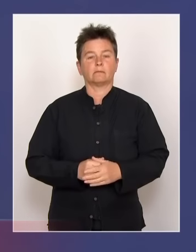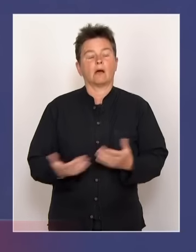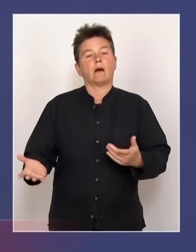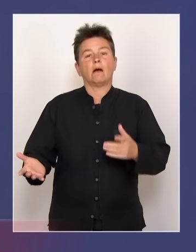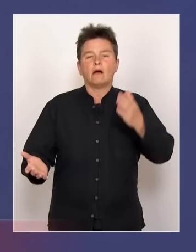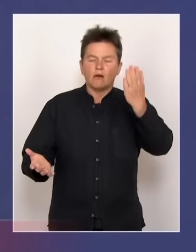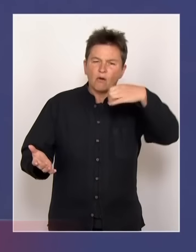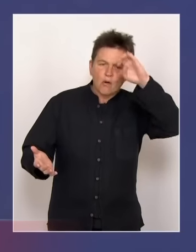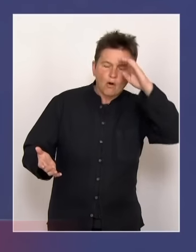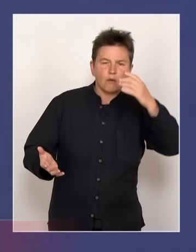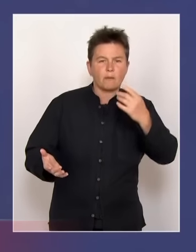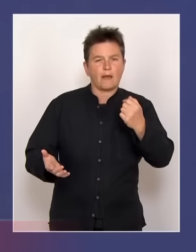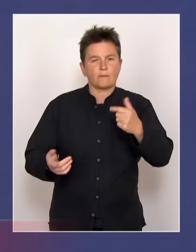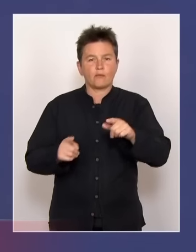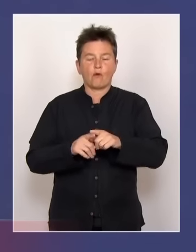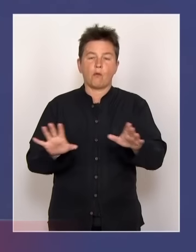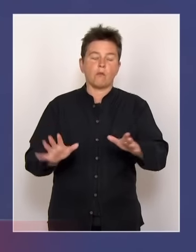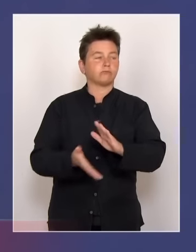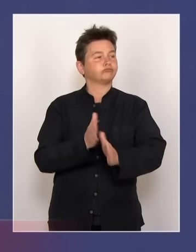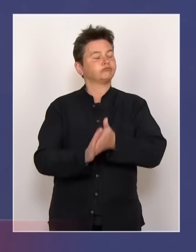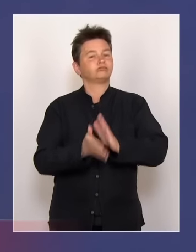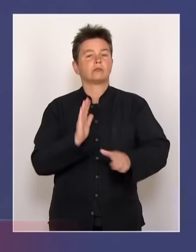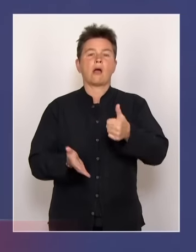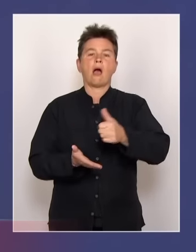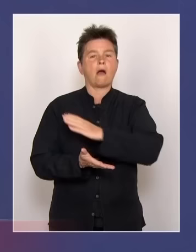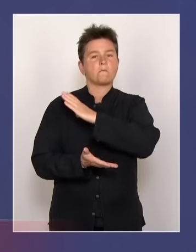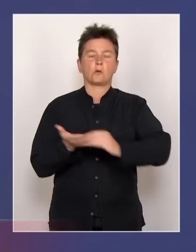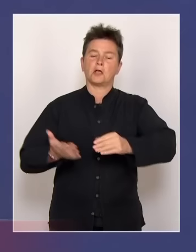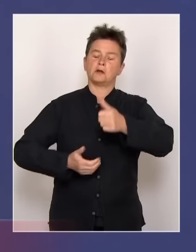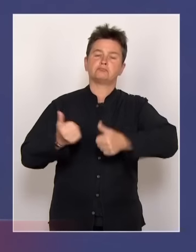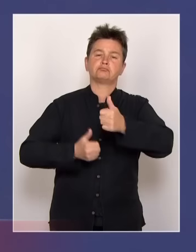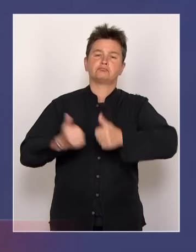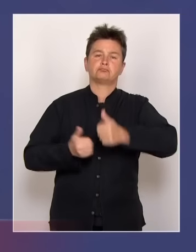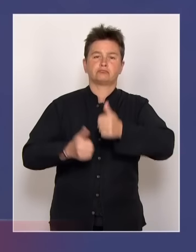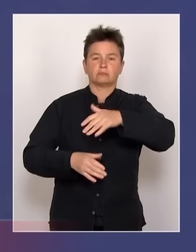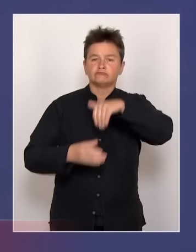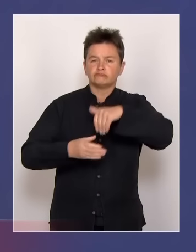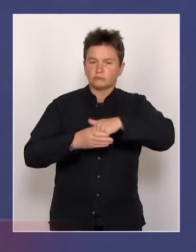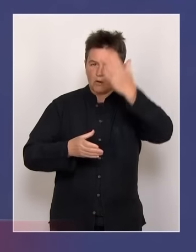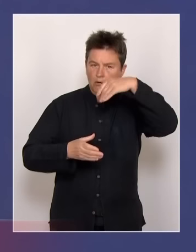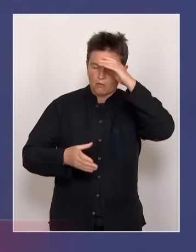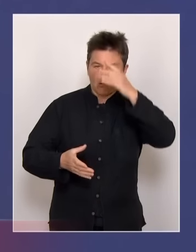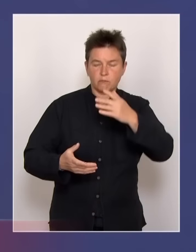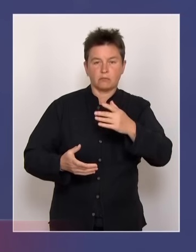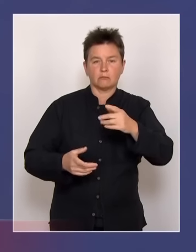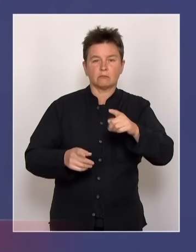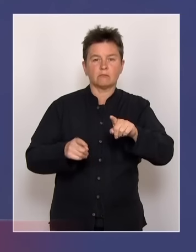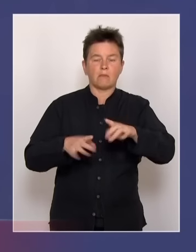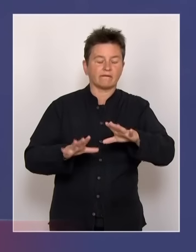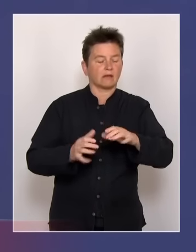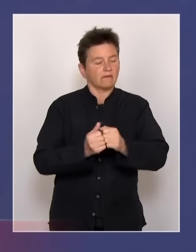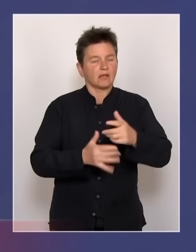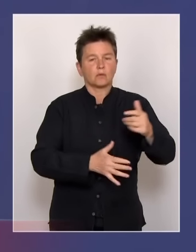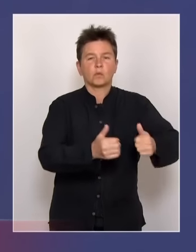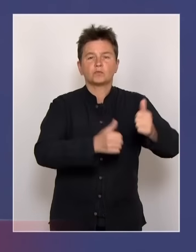qui part trop reposée sur un modèle de compétitivité, y compris intra-européenne et de modèle de concurrence, eh bien,